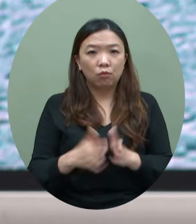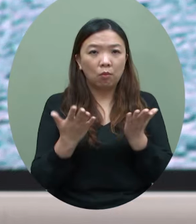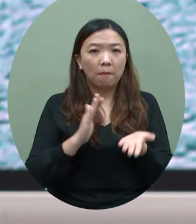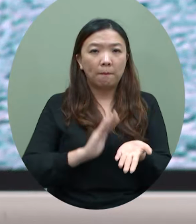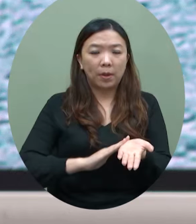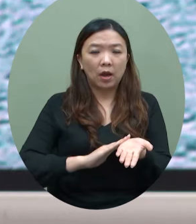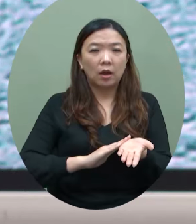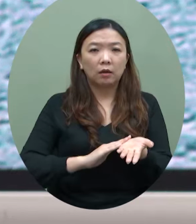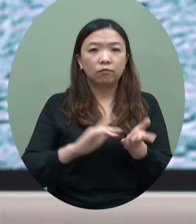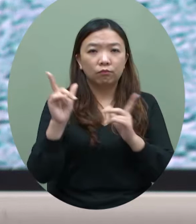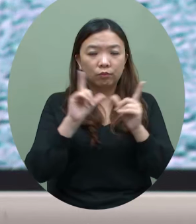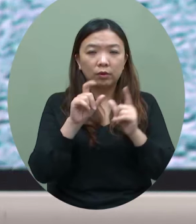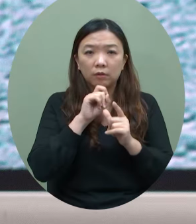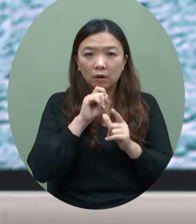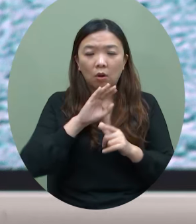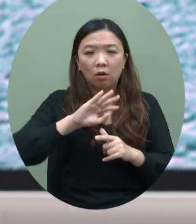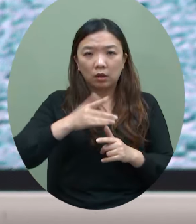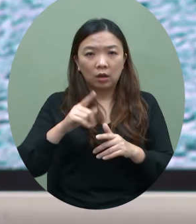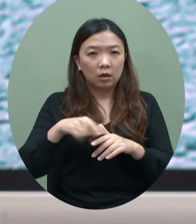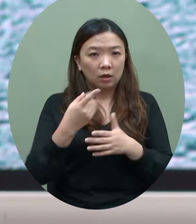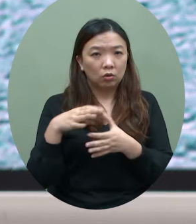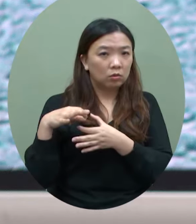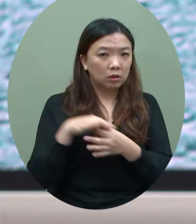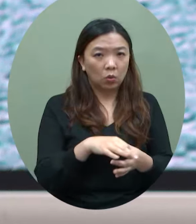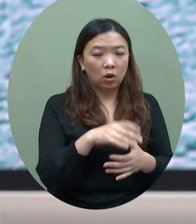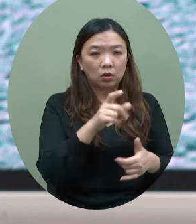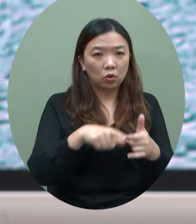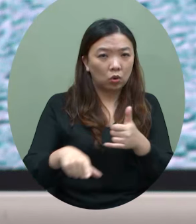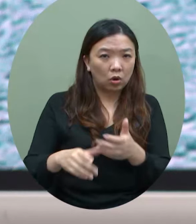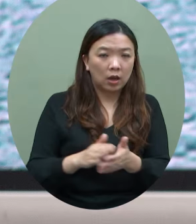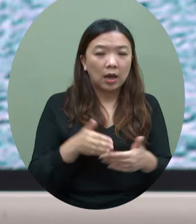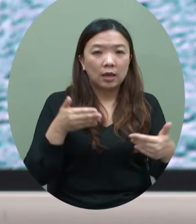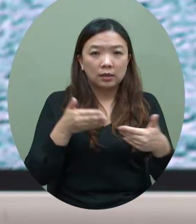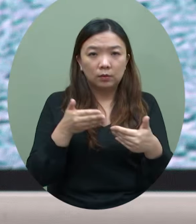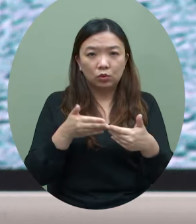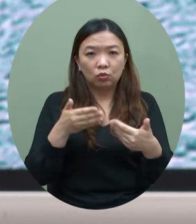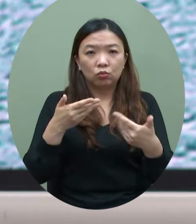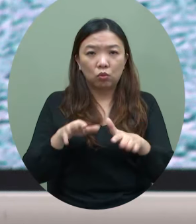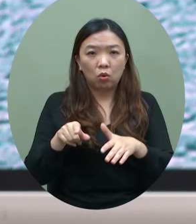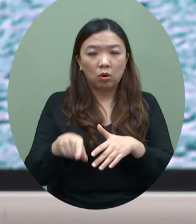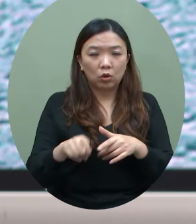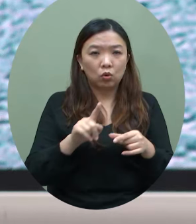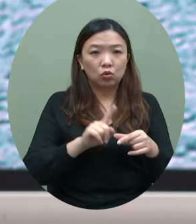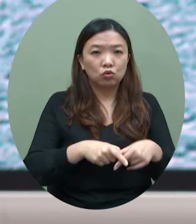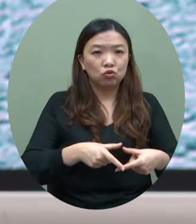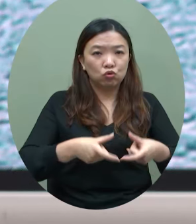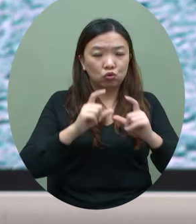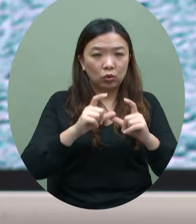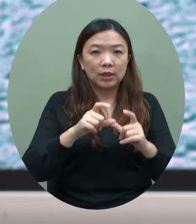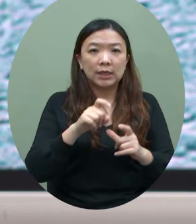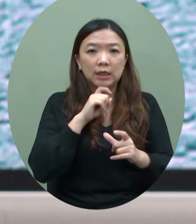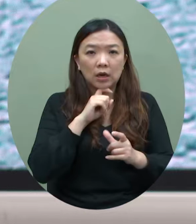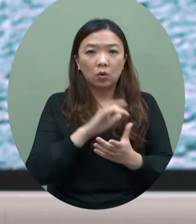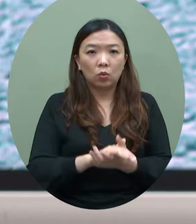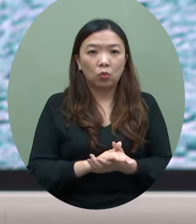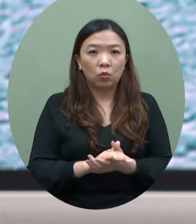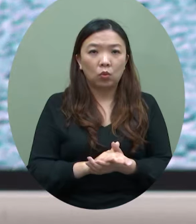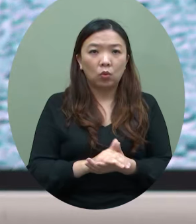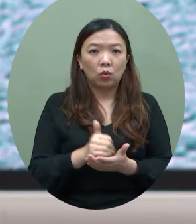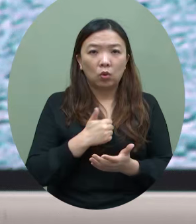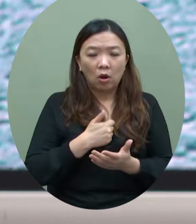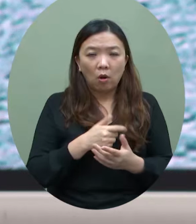我哋都有另外一啲相關個案咧，就接觸過呢位中醫嘅，分別喺